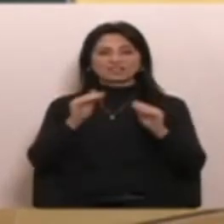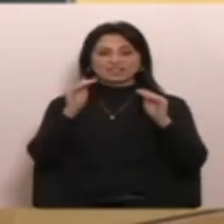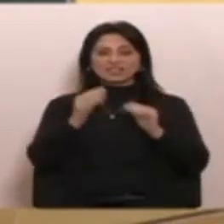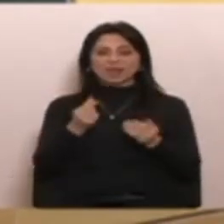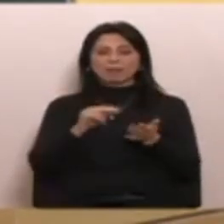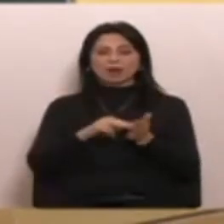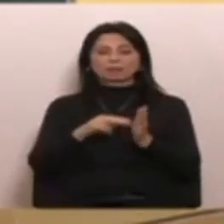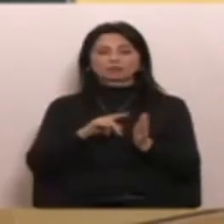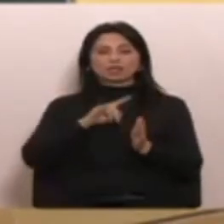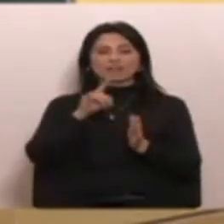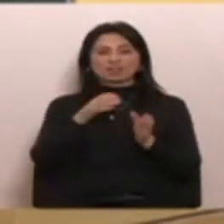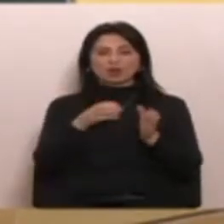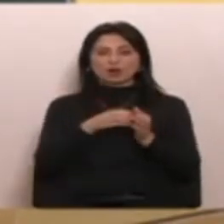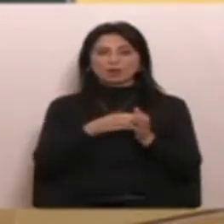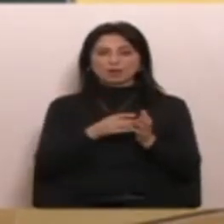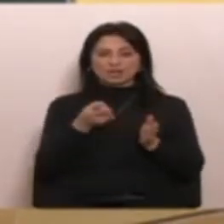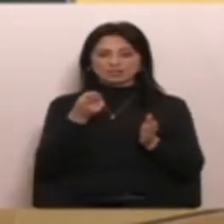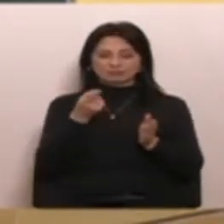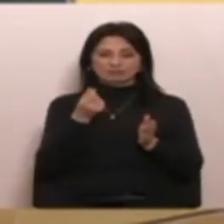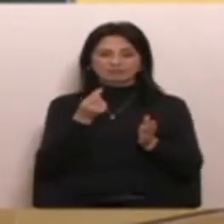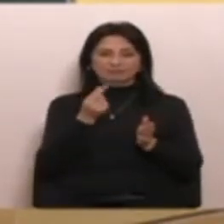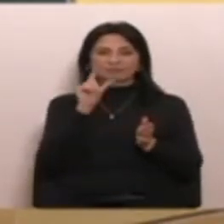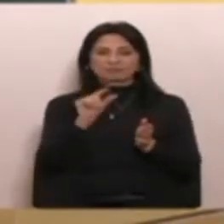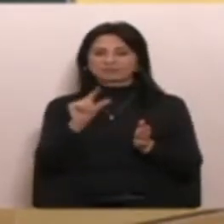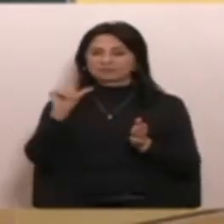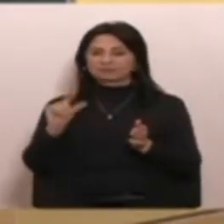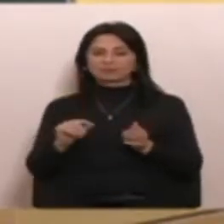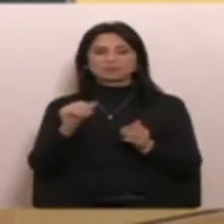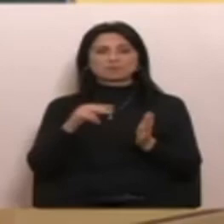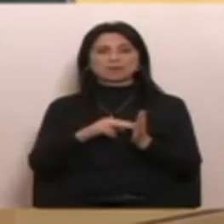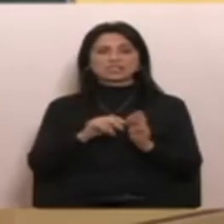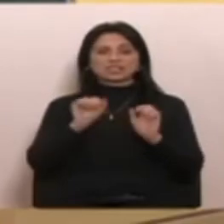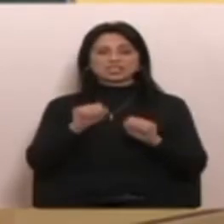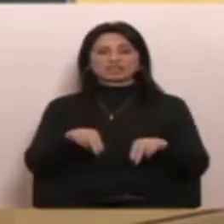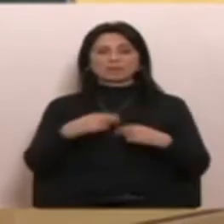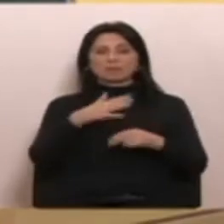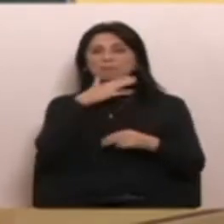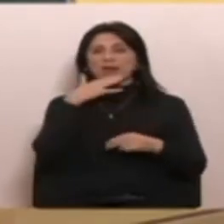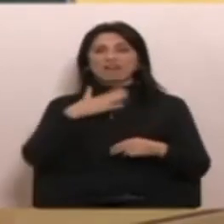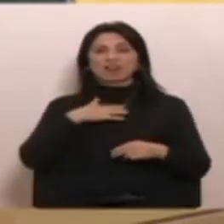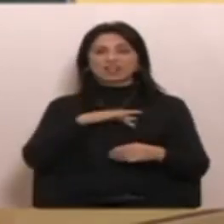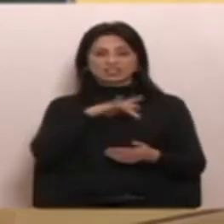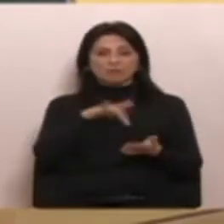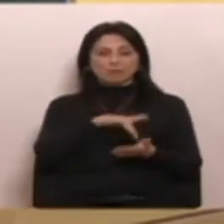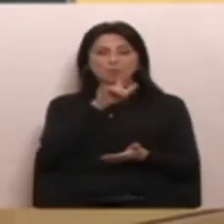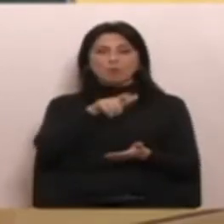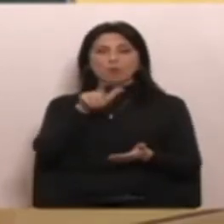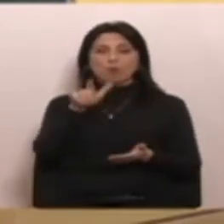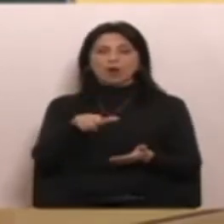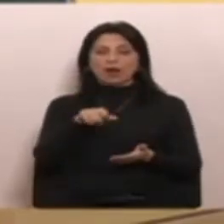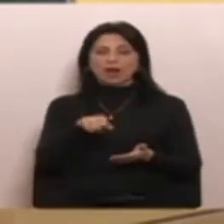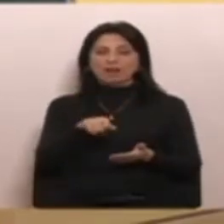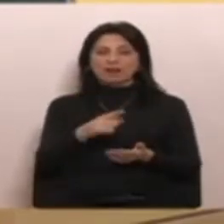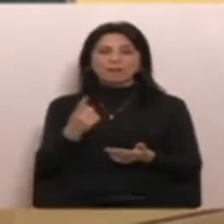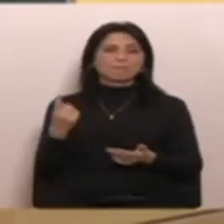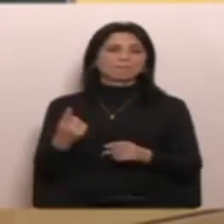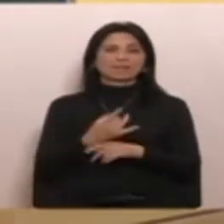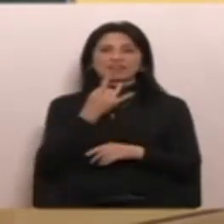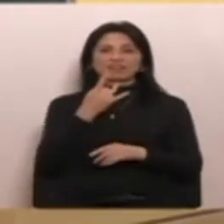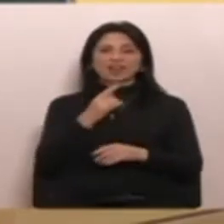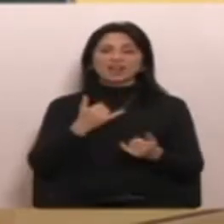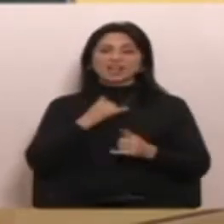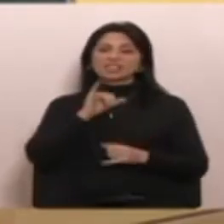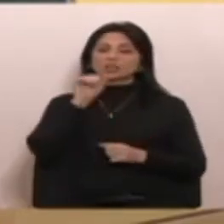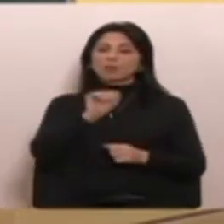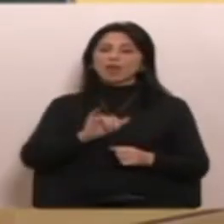დაბალბიუჯეტიანი ავიაკომპანიებით, შეღავათიან ფასებში, რამაც საშუალება მისცა მრავალ ჩვენს თანამოქალაქეს, პირველად ესტუმროს